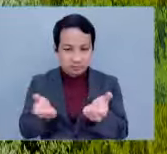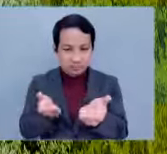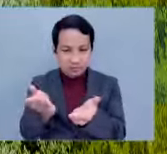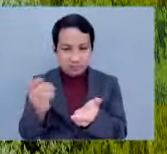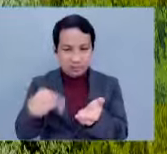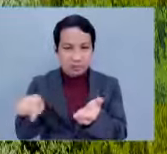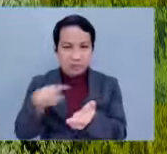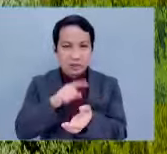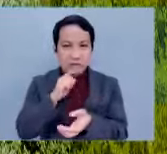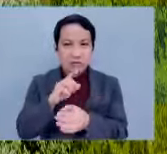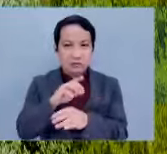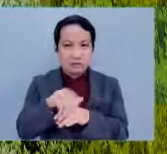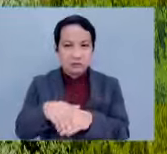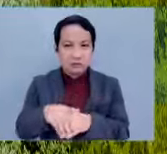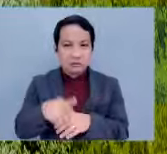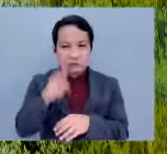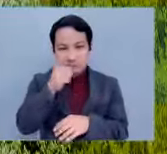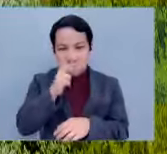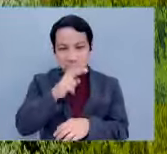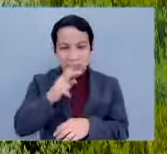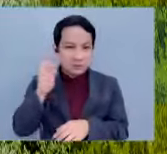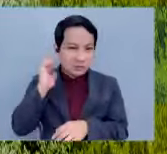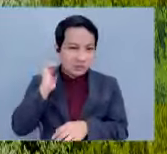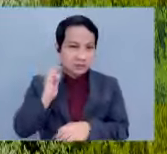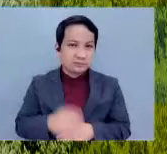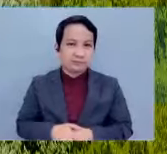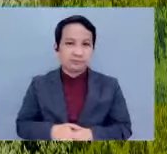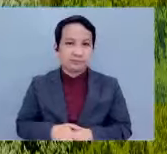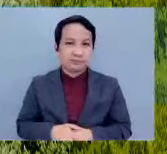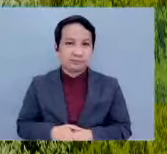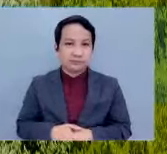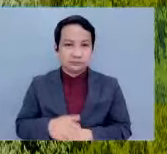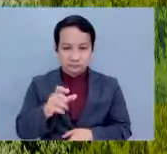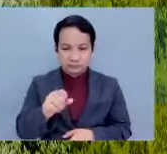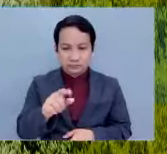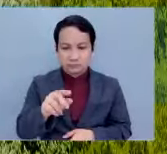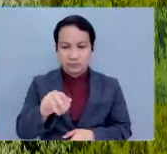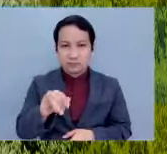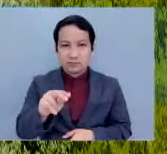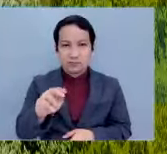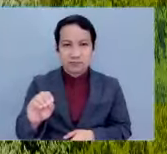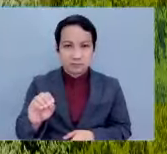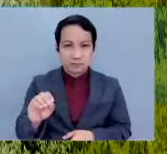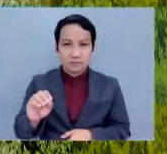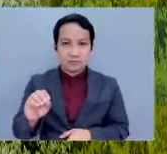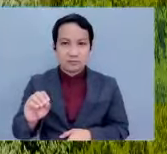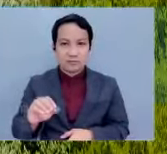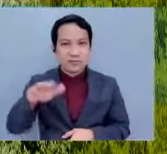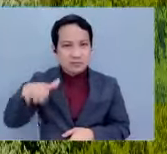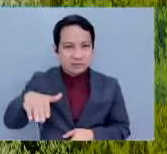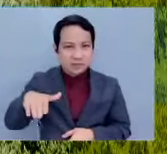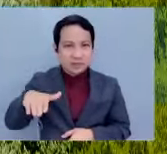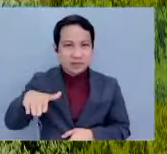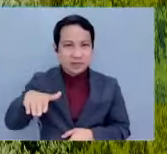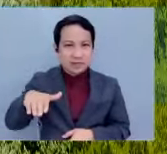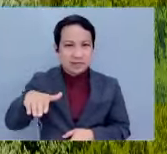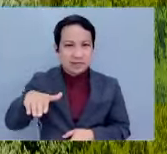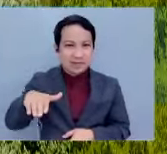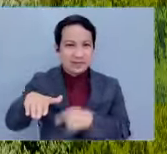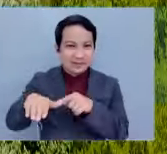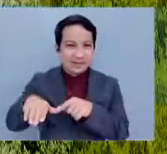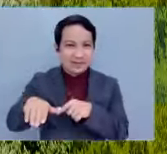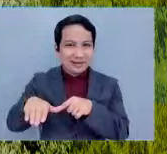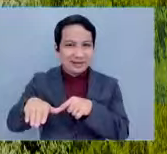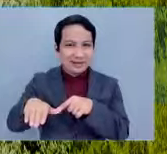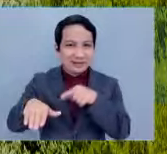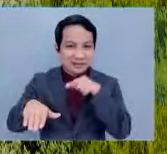isang bansa, from Luzon, Visayas, Mindanao. Ang Santo Niño naman, makikita natin, bata kasi siya eh. Parang tanda na, sa